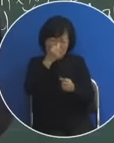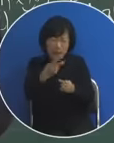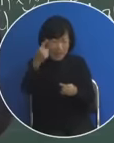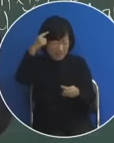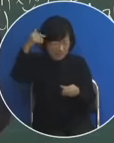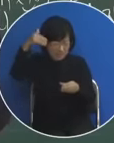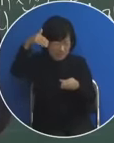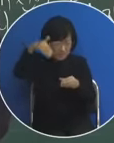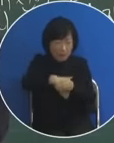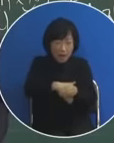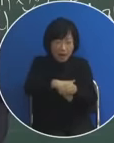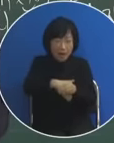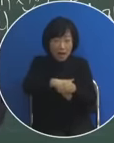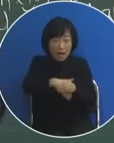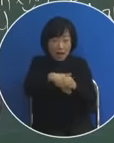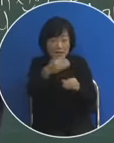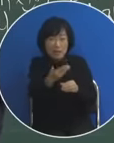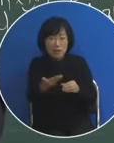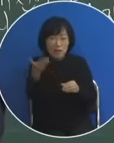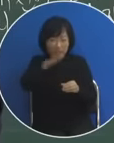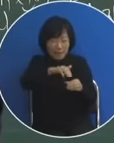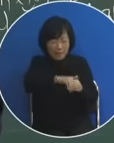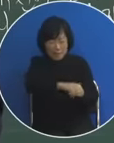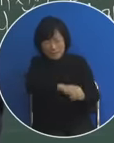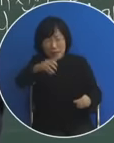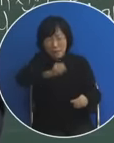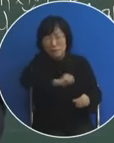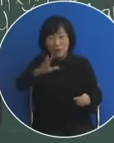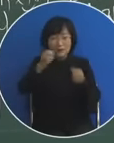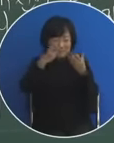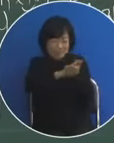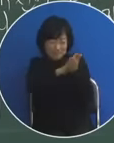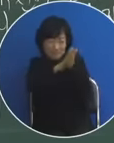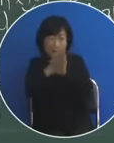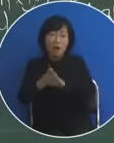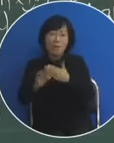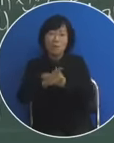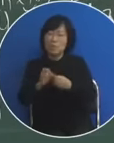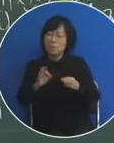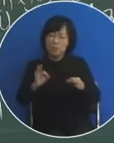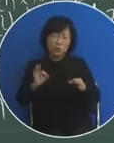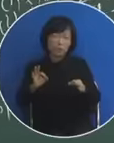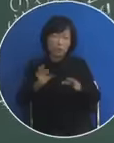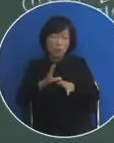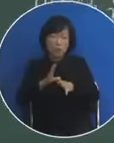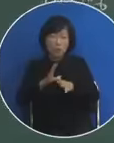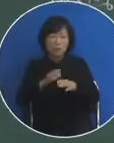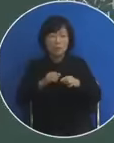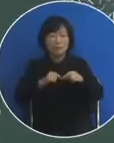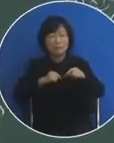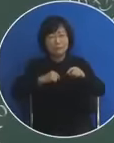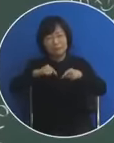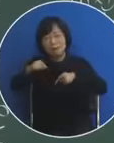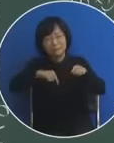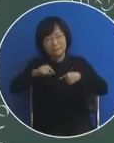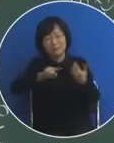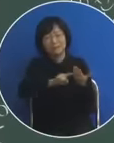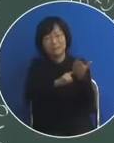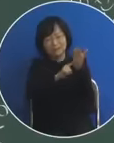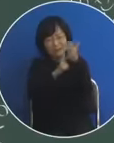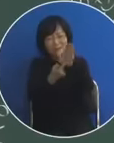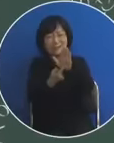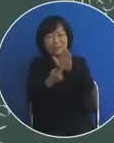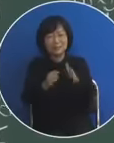나무 불자라면 붙었다면 끝이구나. I think about it, the old withered tree, they don't catch on fire quickly, but once they do, it does go for a long time. 우리